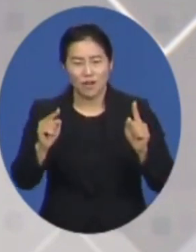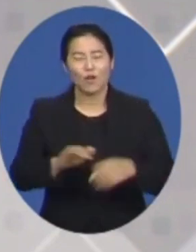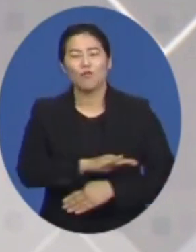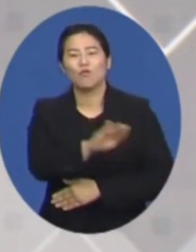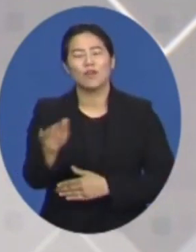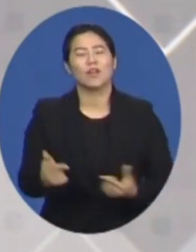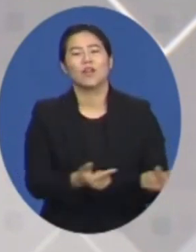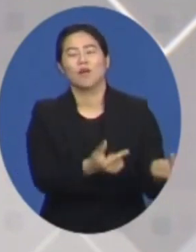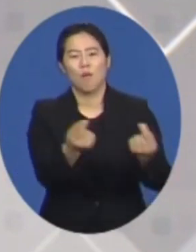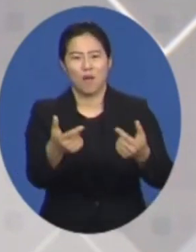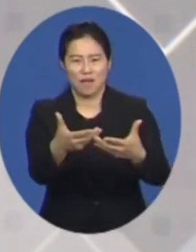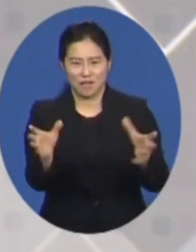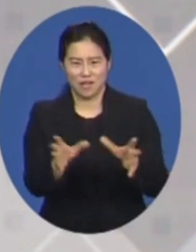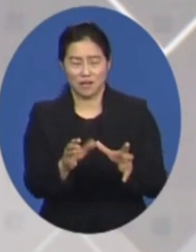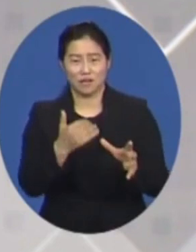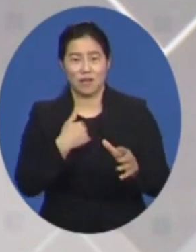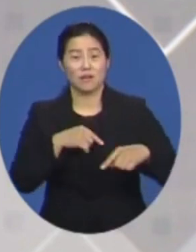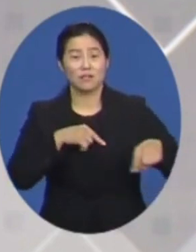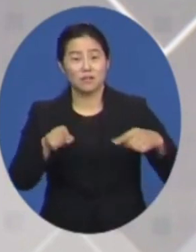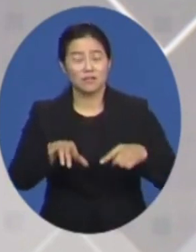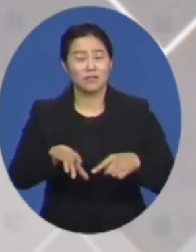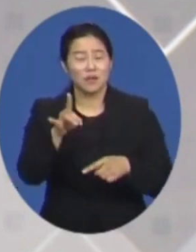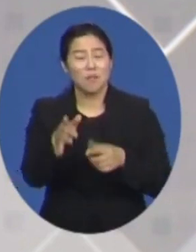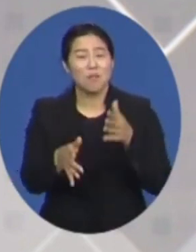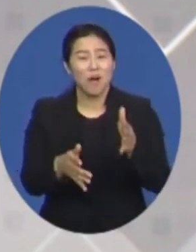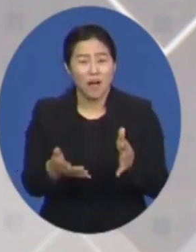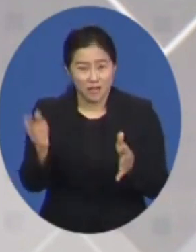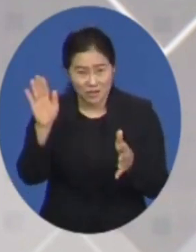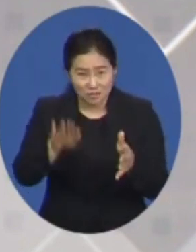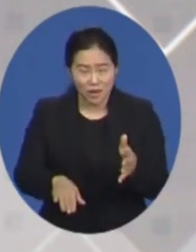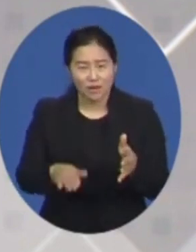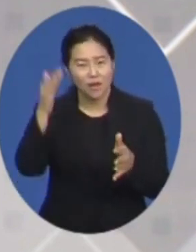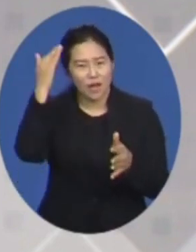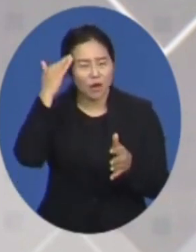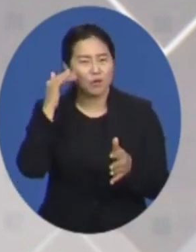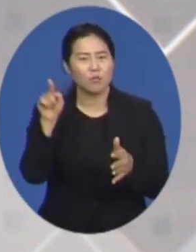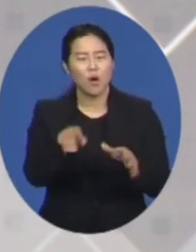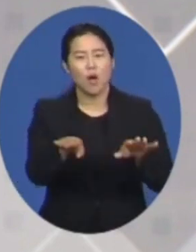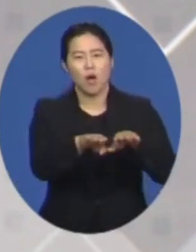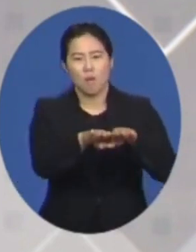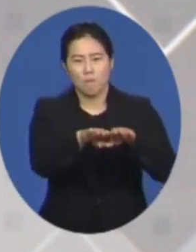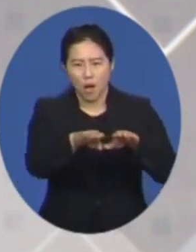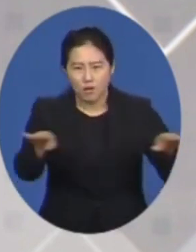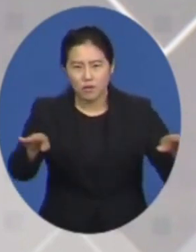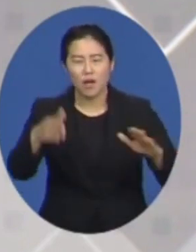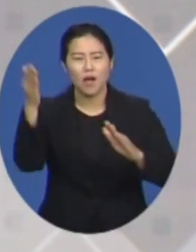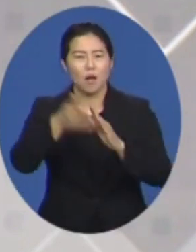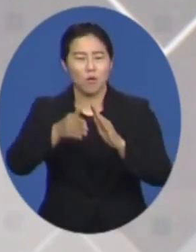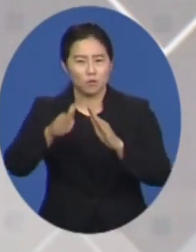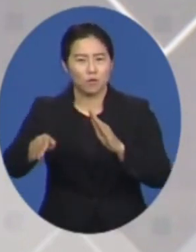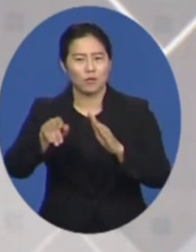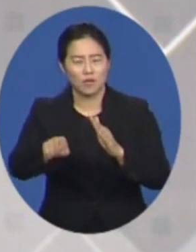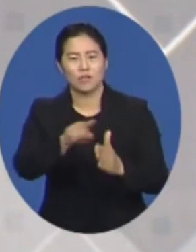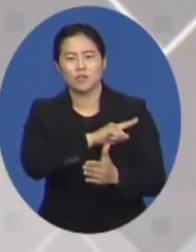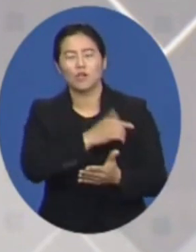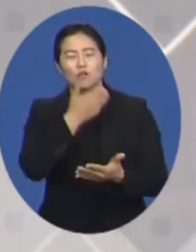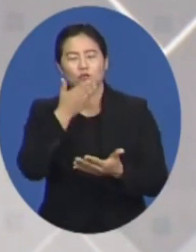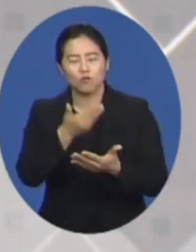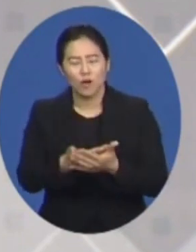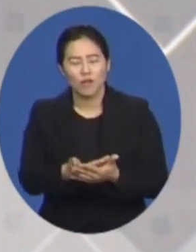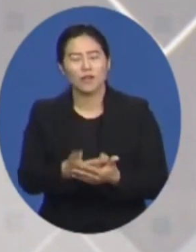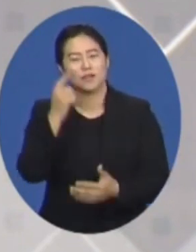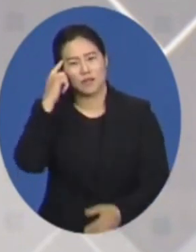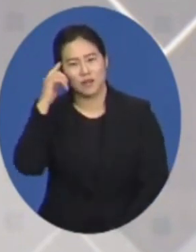입니다 정치의 초년생인 제가 대한민국은 평등과 공정위의 우선 시대는 나라입니다